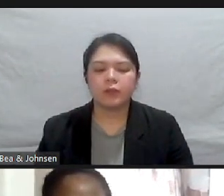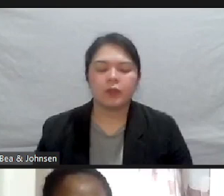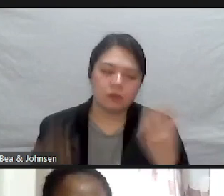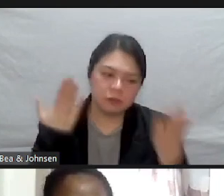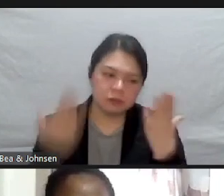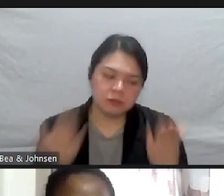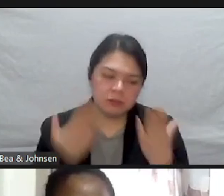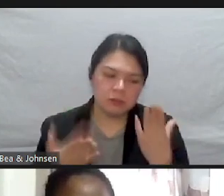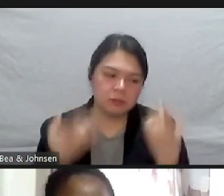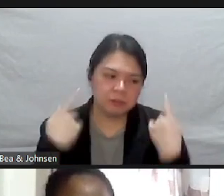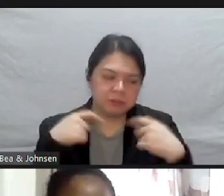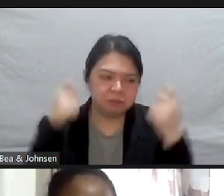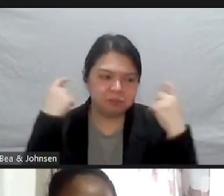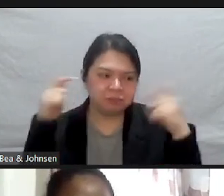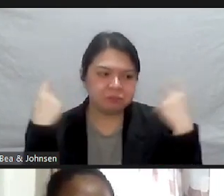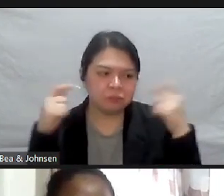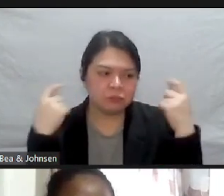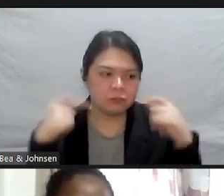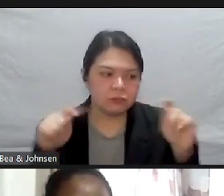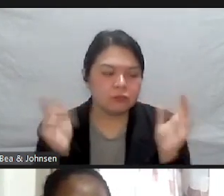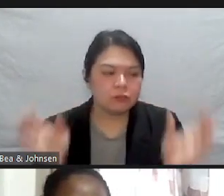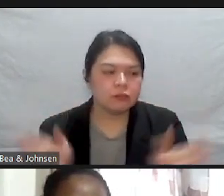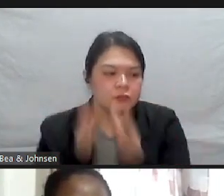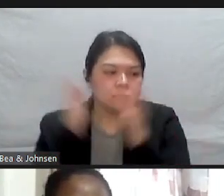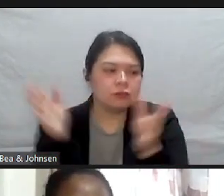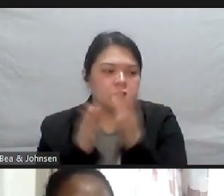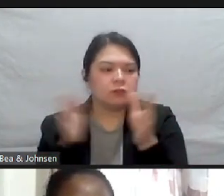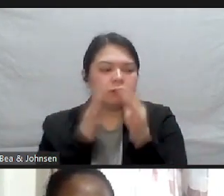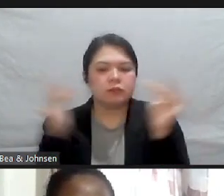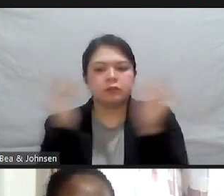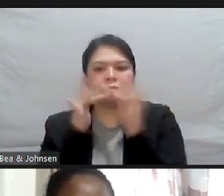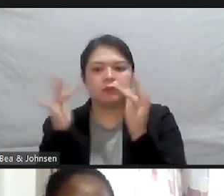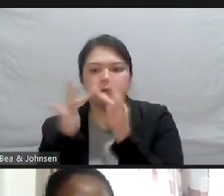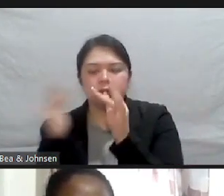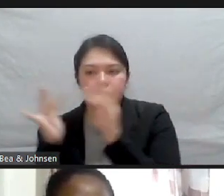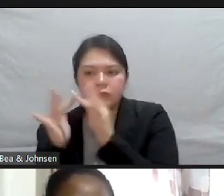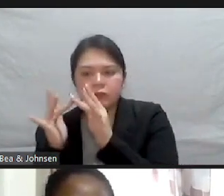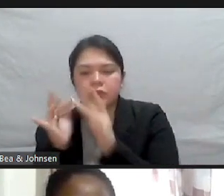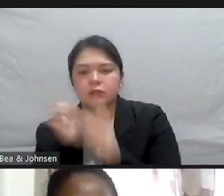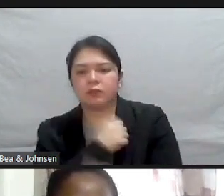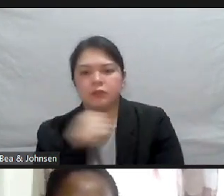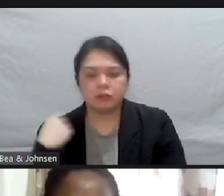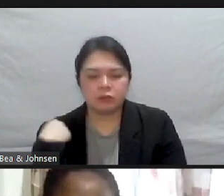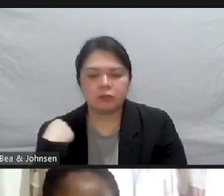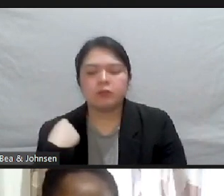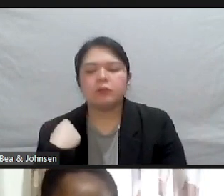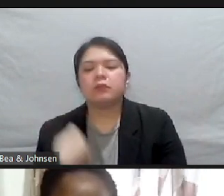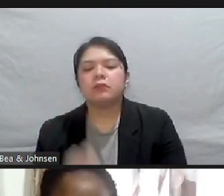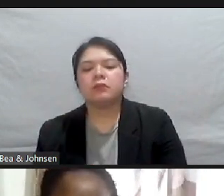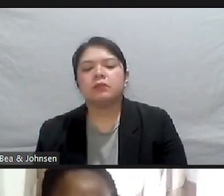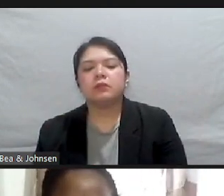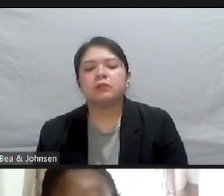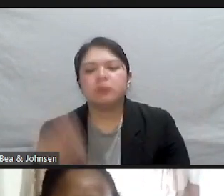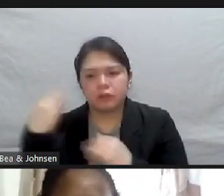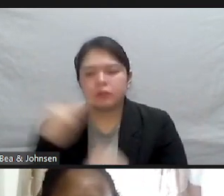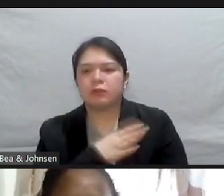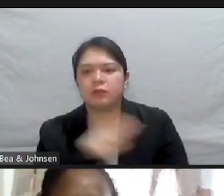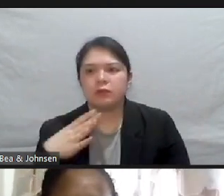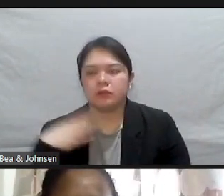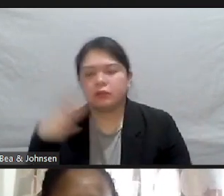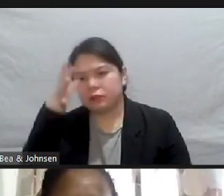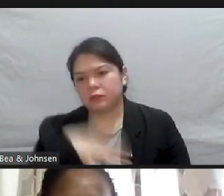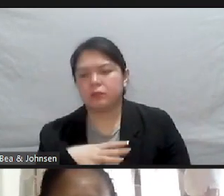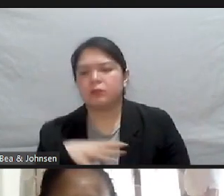can persuade communicate with the senator kasi sana yung congressman kunyari sa